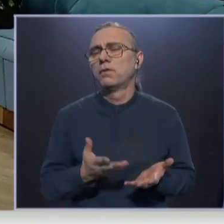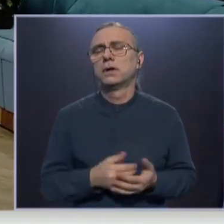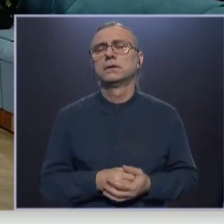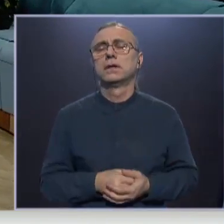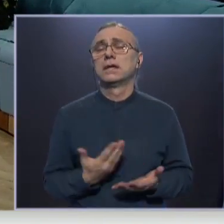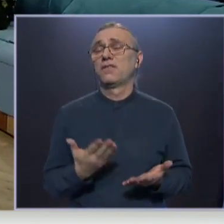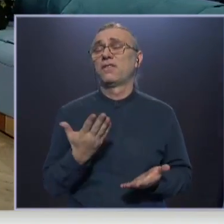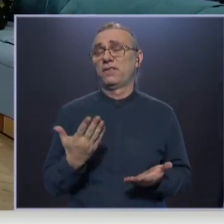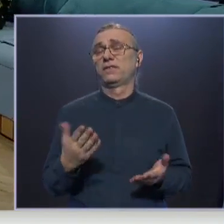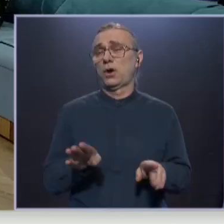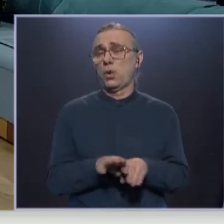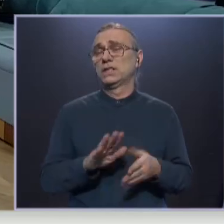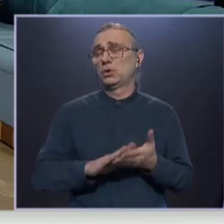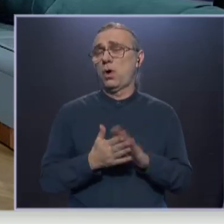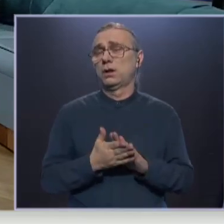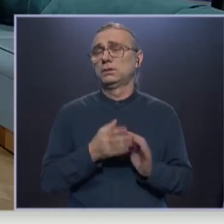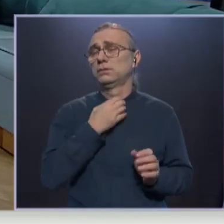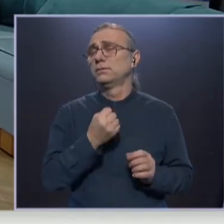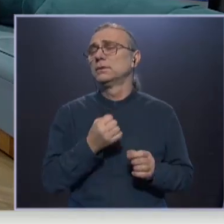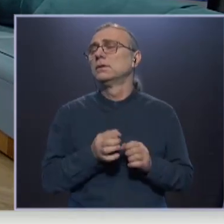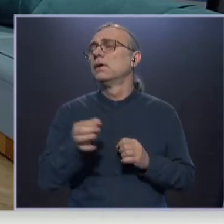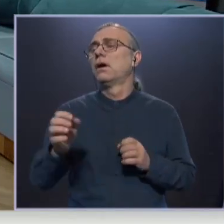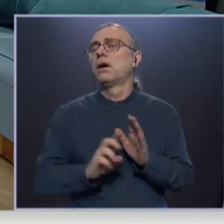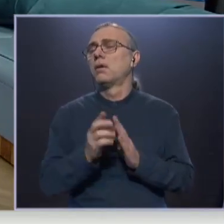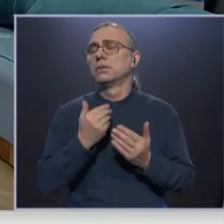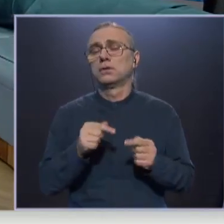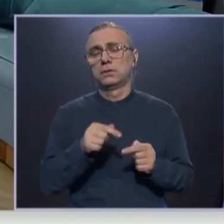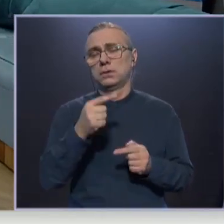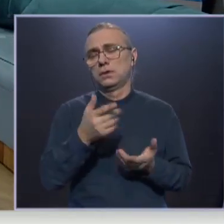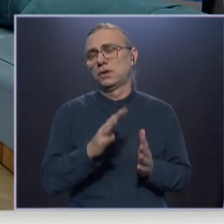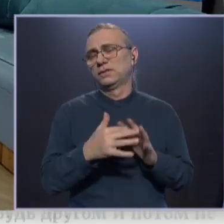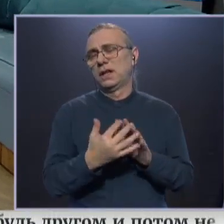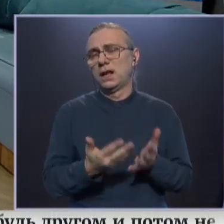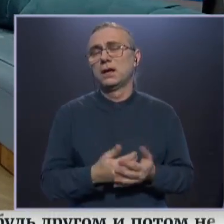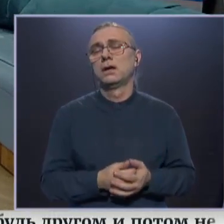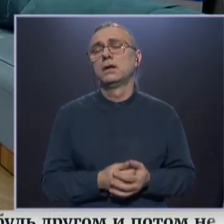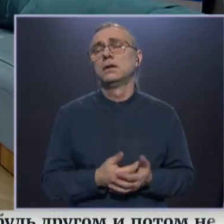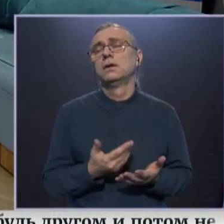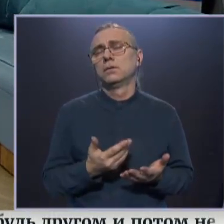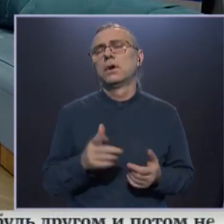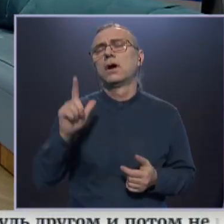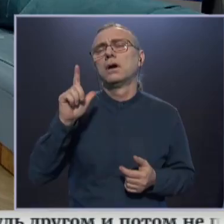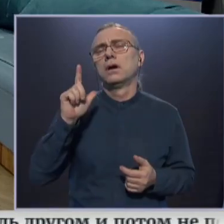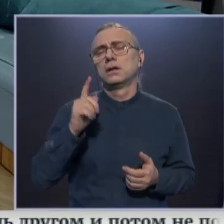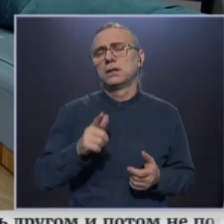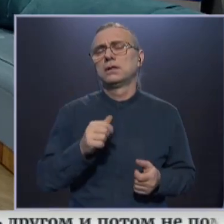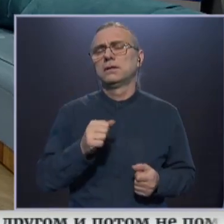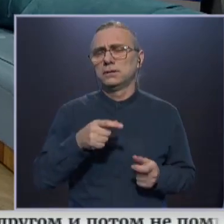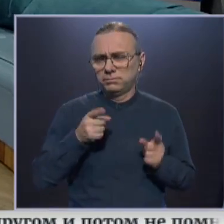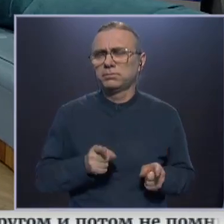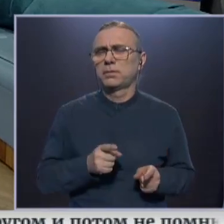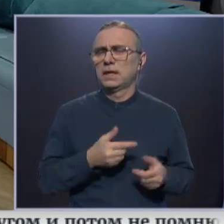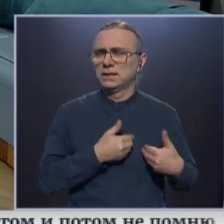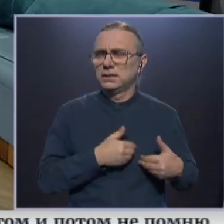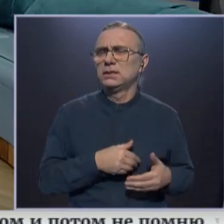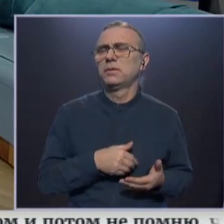такой ситуации, то Господь обязательно простит, учтет на страшном суде вот это препятствие. Если же вы все-таки ленитесь, ой, не,